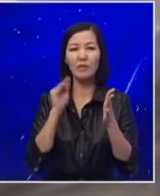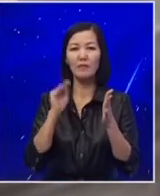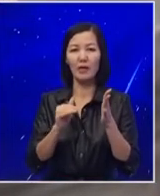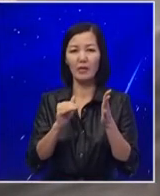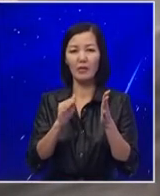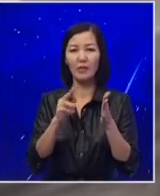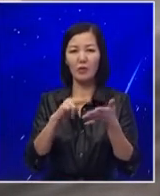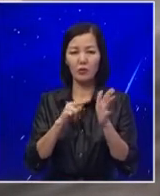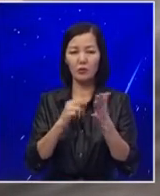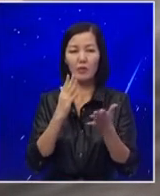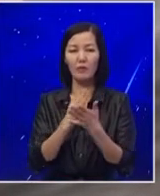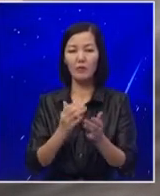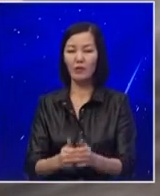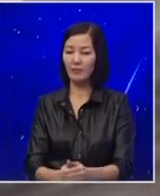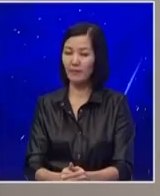күтілуде.